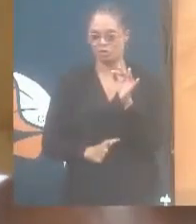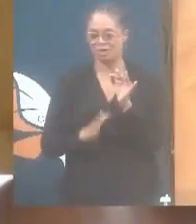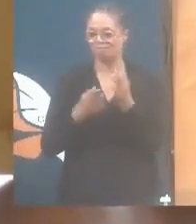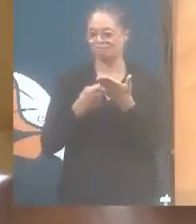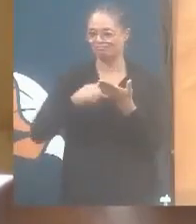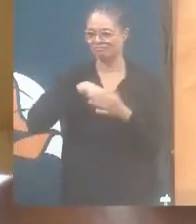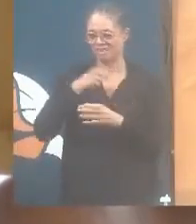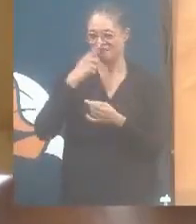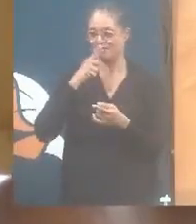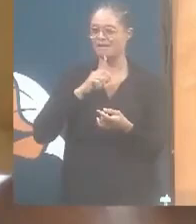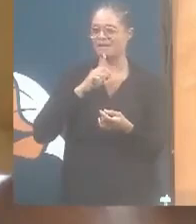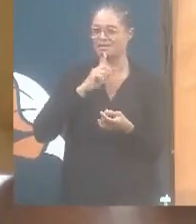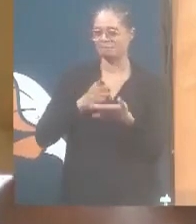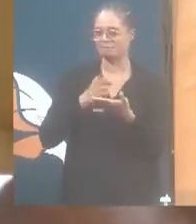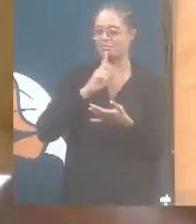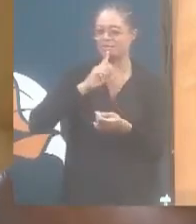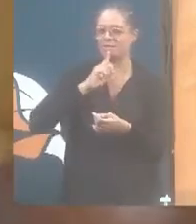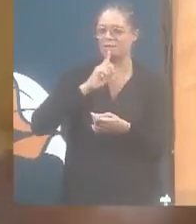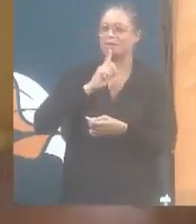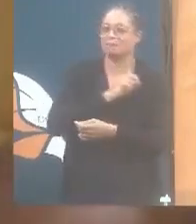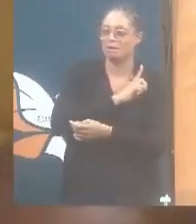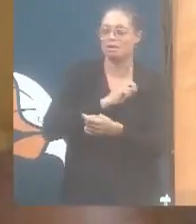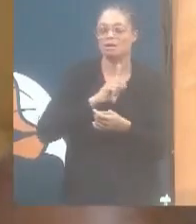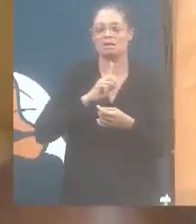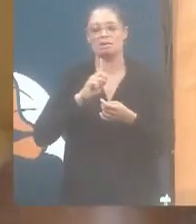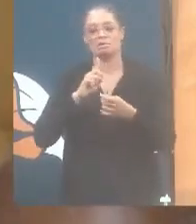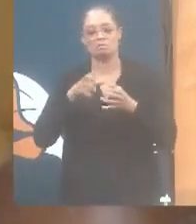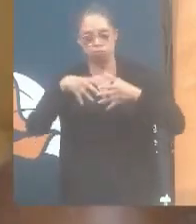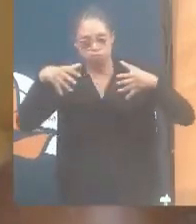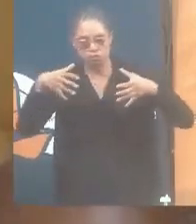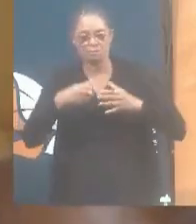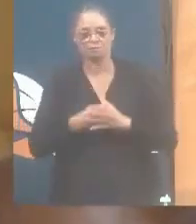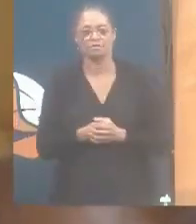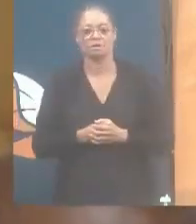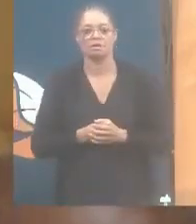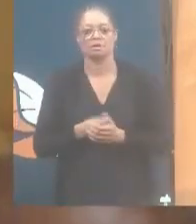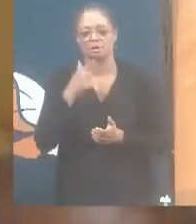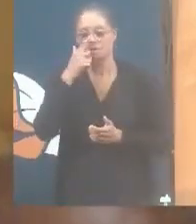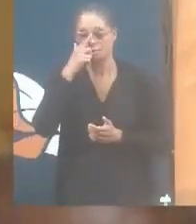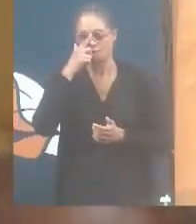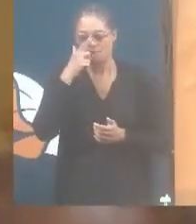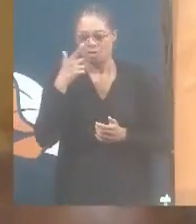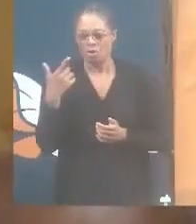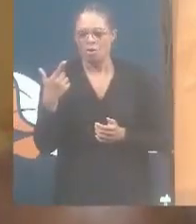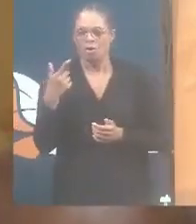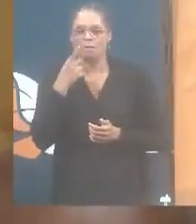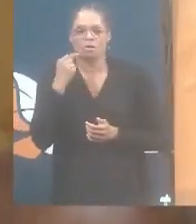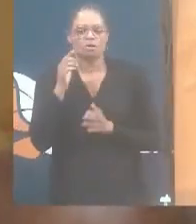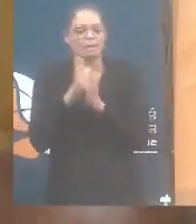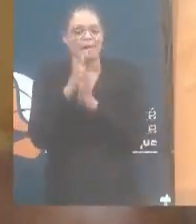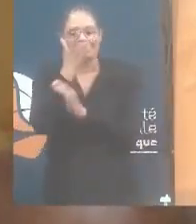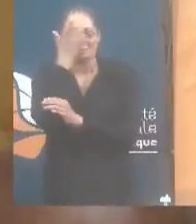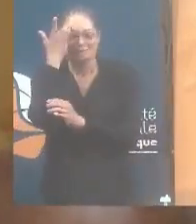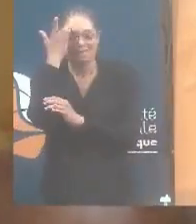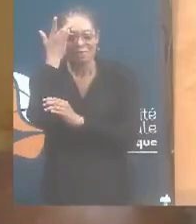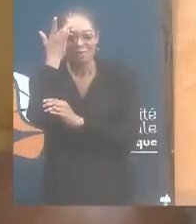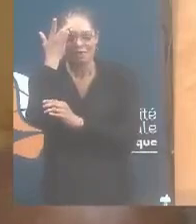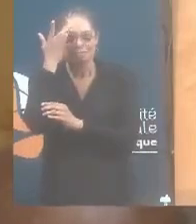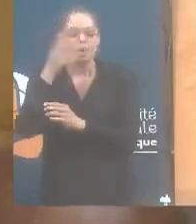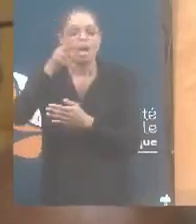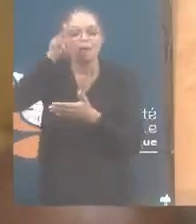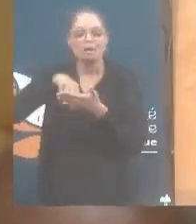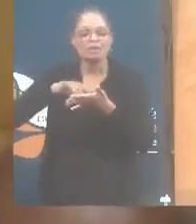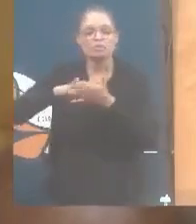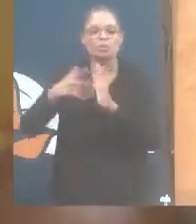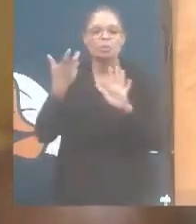artificiellement gonflée. Eh bien, et Daniel Marie-Sainte l'a dit, je n'ai pas eu le courage comme lui de pointer les 800 pages. Mais je suis